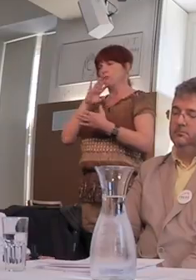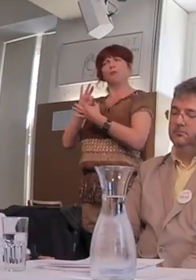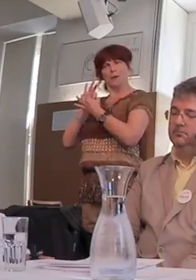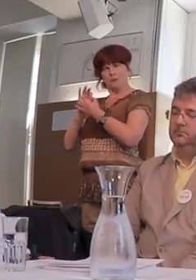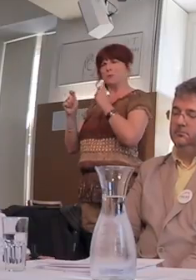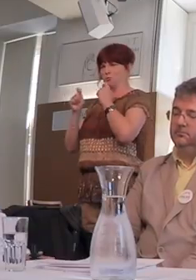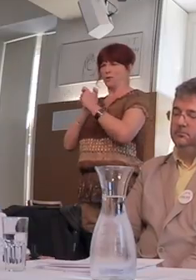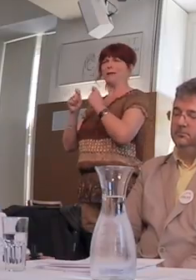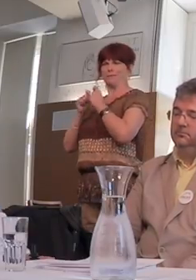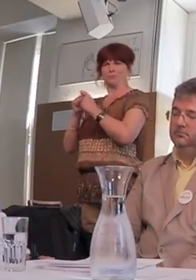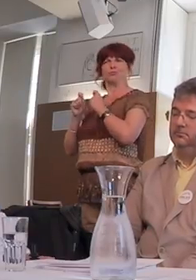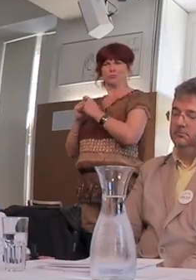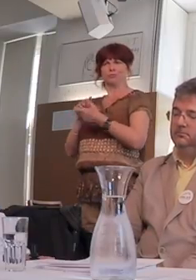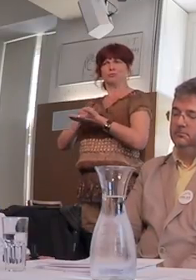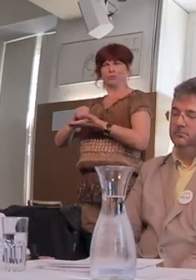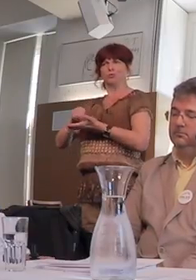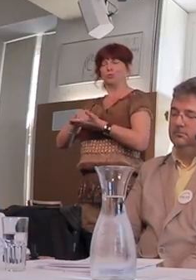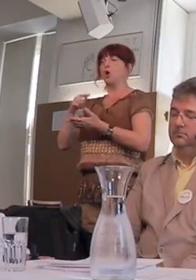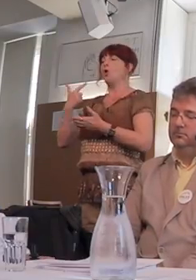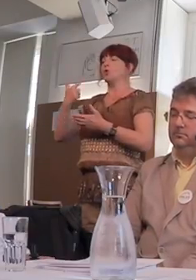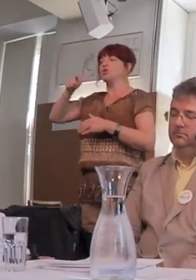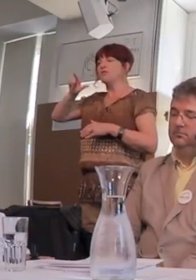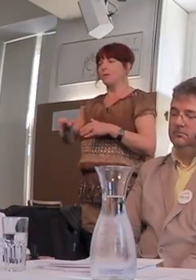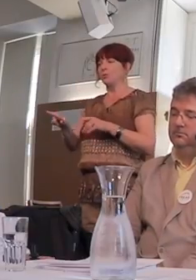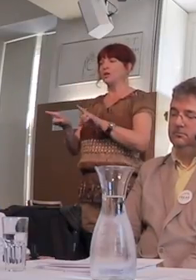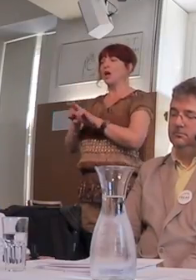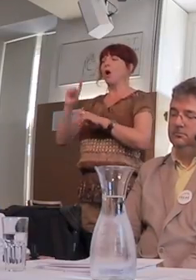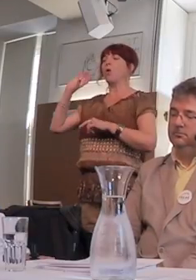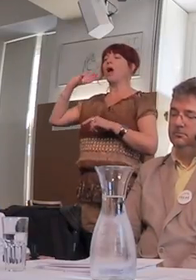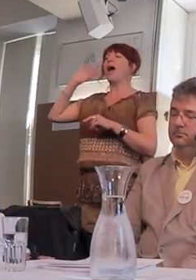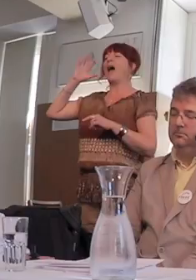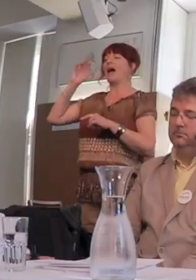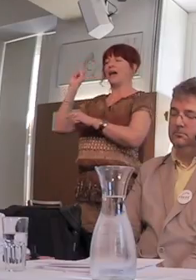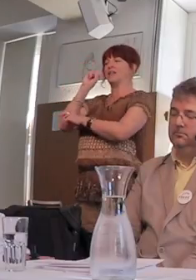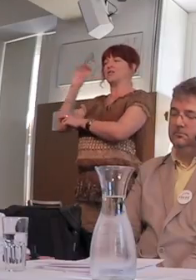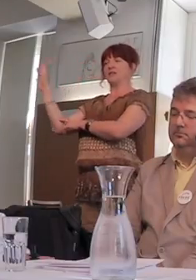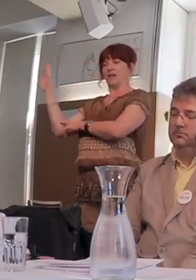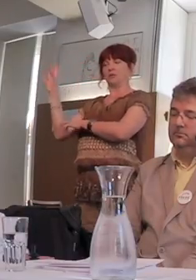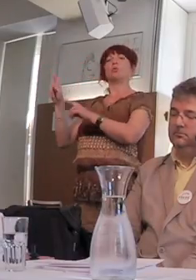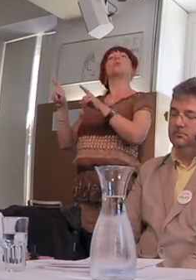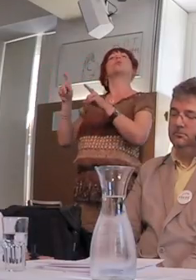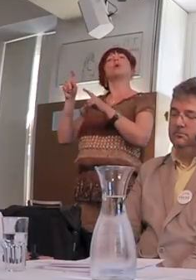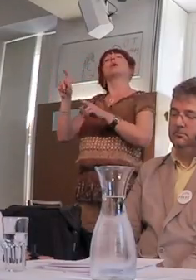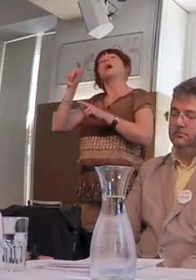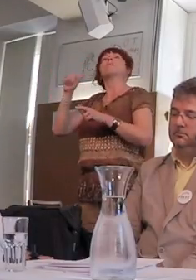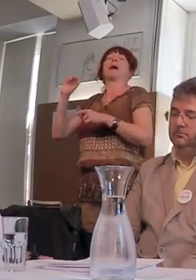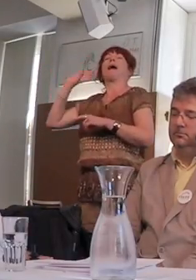und seit 2 Monaten haben wir eine Radiosendung bei Radio Orange, die nennt sich Barrierefrei auf.